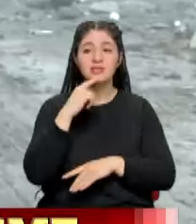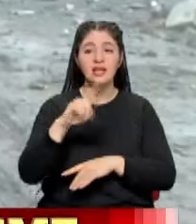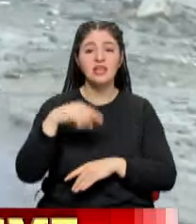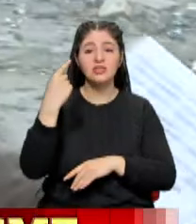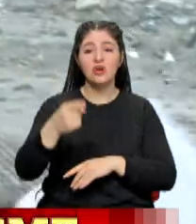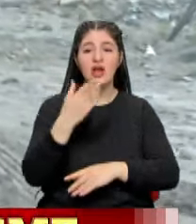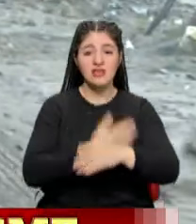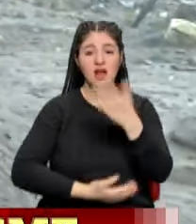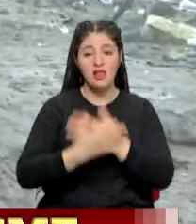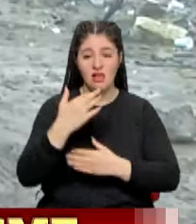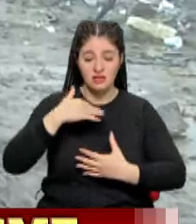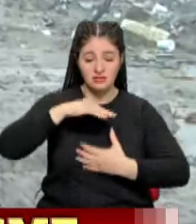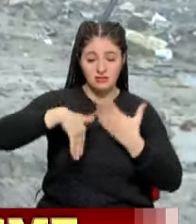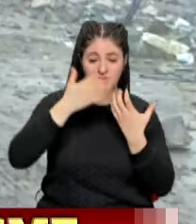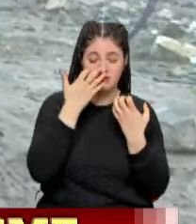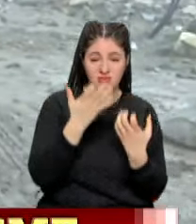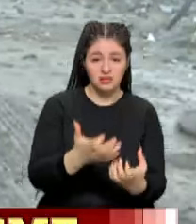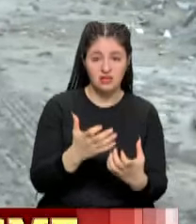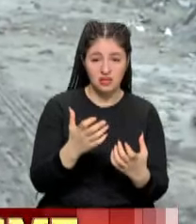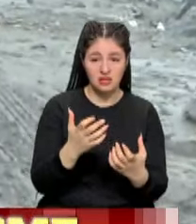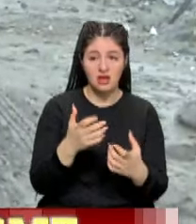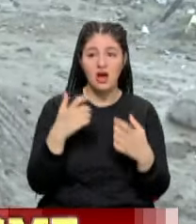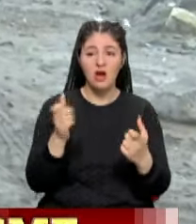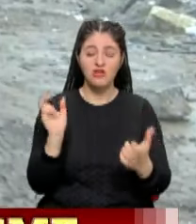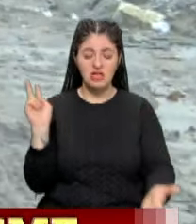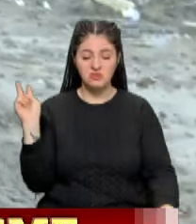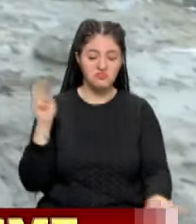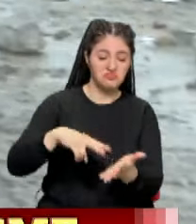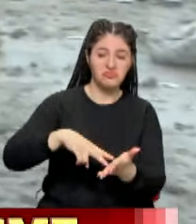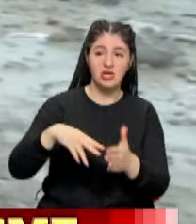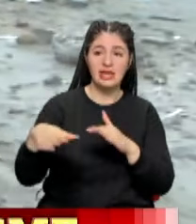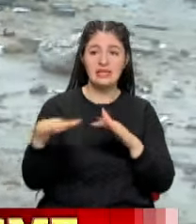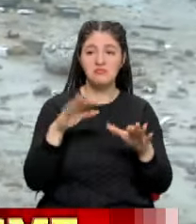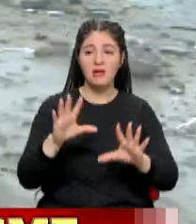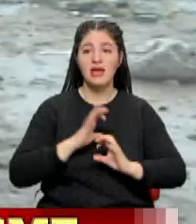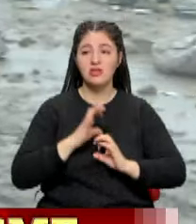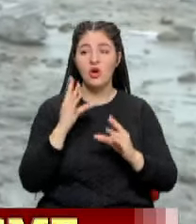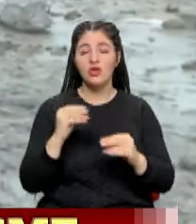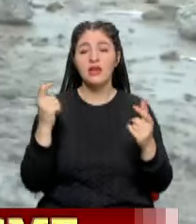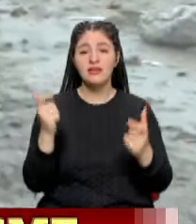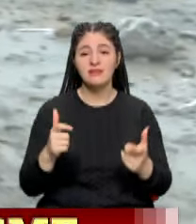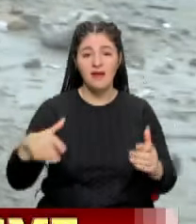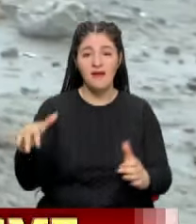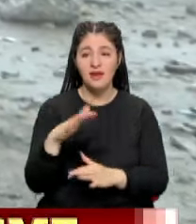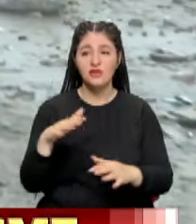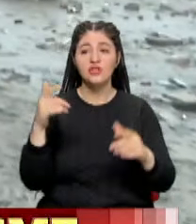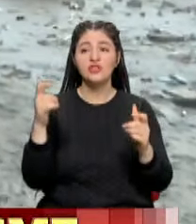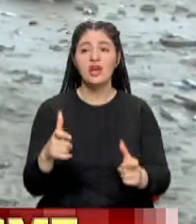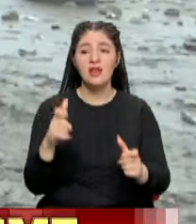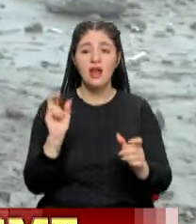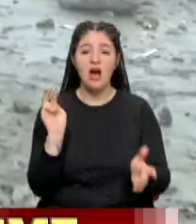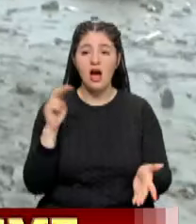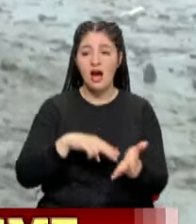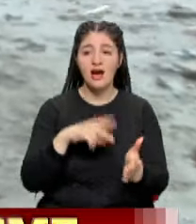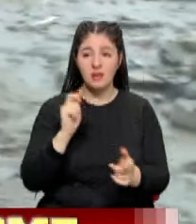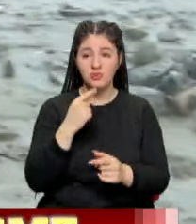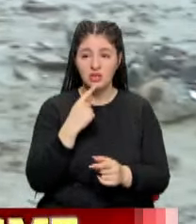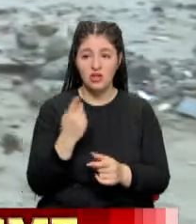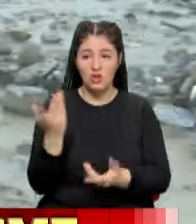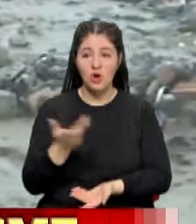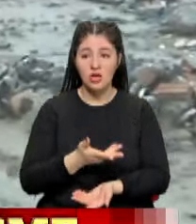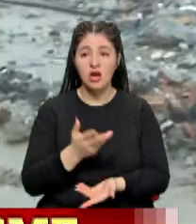sonra yaralar sarıldı. Hatay ayağa kalktı. Depremden etkilenen yerler, şehirler ayağa kalktı deniliyor